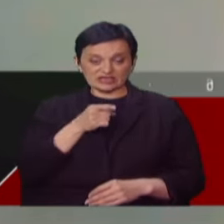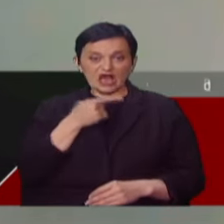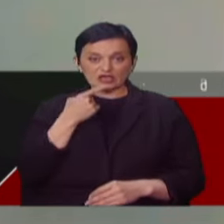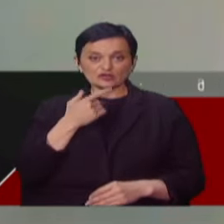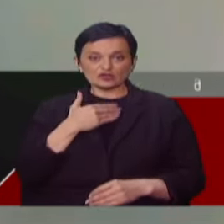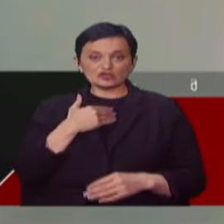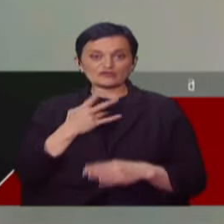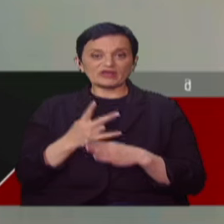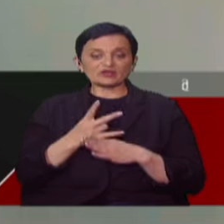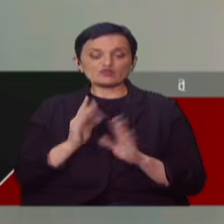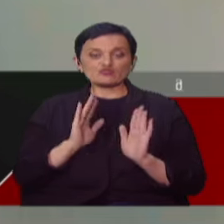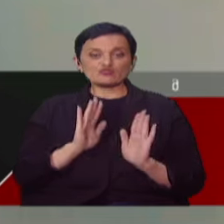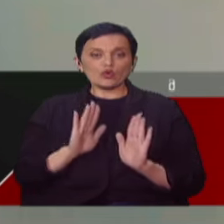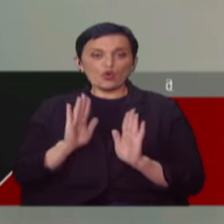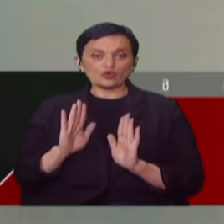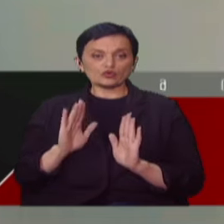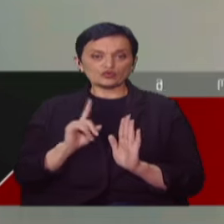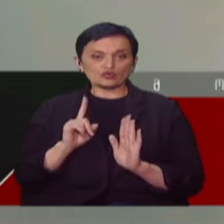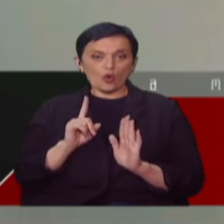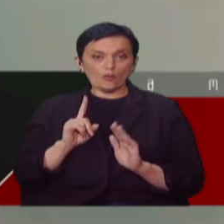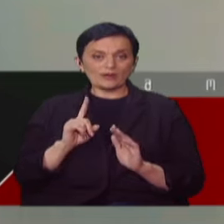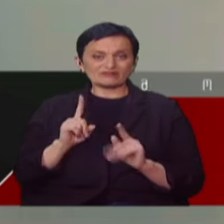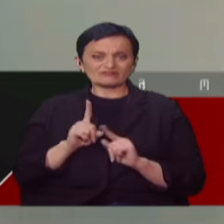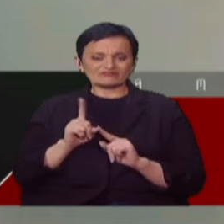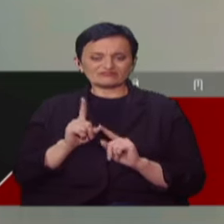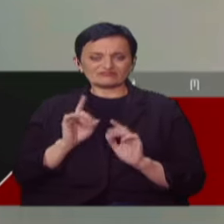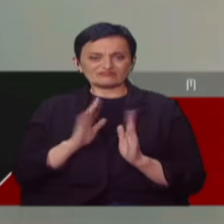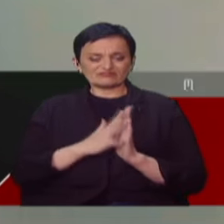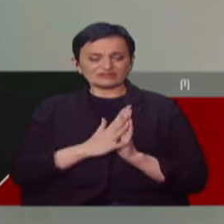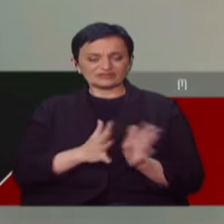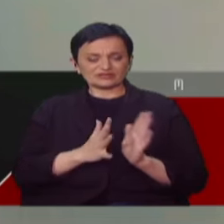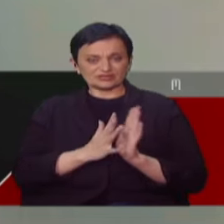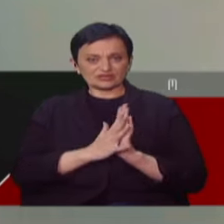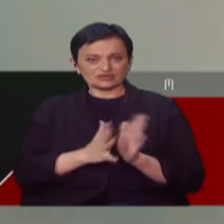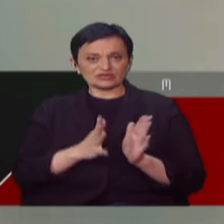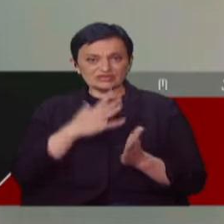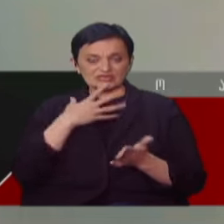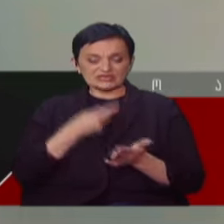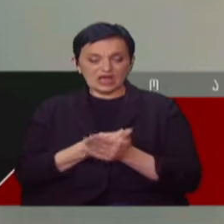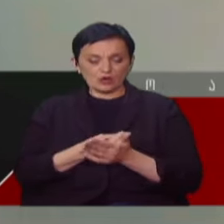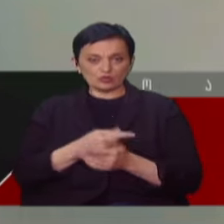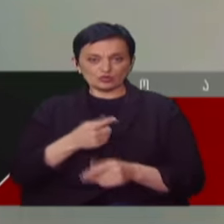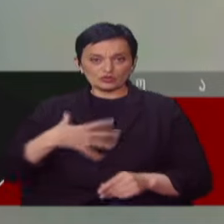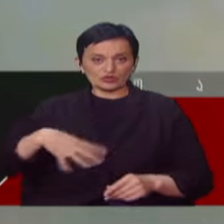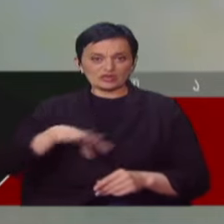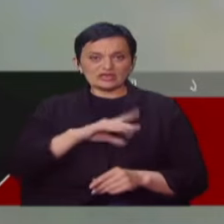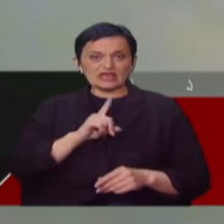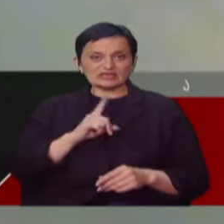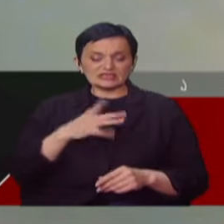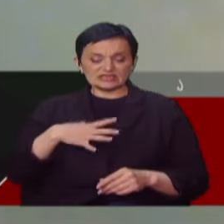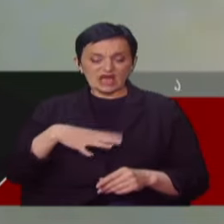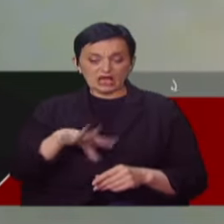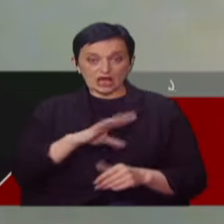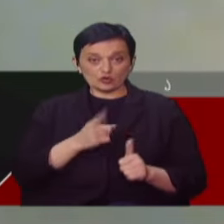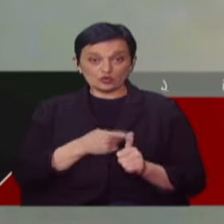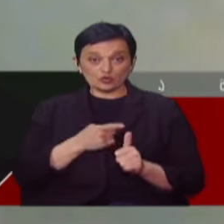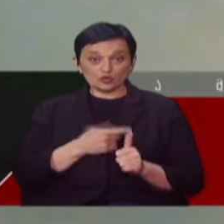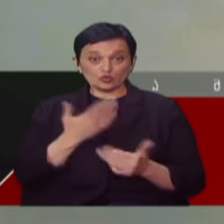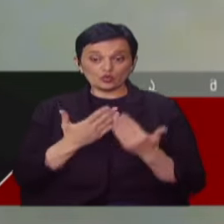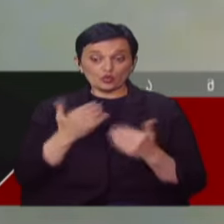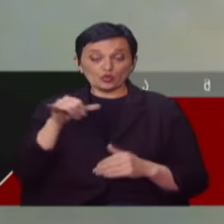ჩვენი რადიკალები მხოლოდ და მხოლოდ იმისთვის, რომ ჩირქი მოსწონ ისევ და ისევ საკუთარ ქვეყანას, რასაც საქართველო ქვია. და მათ